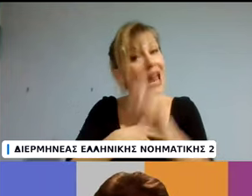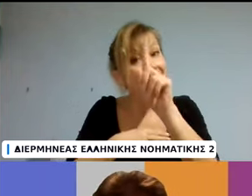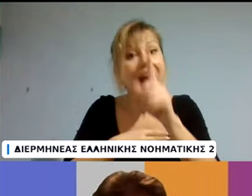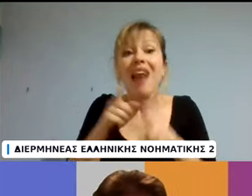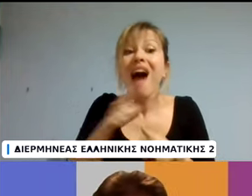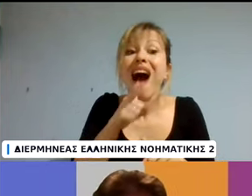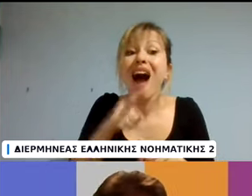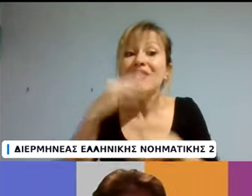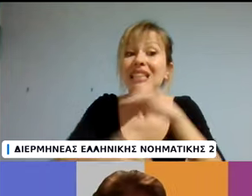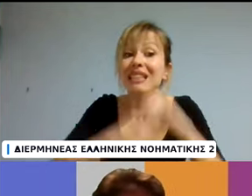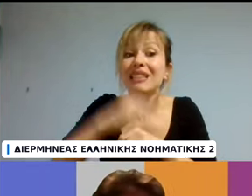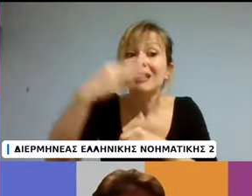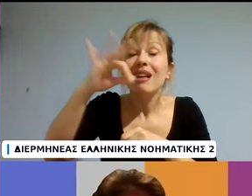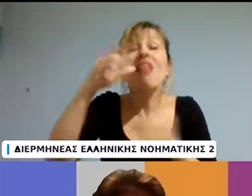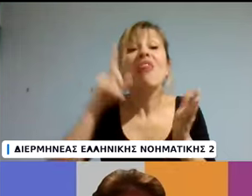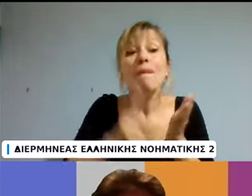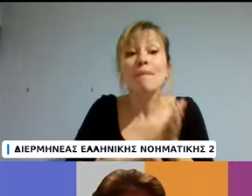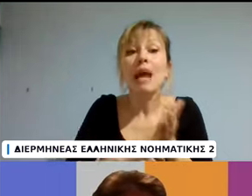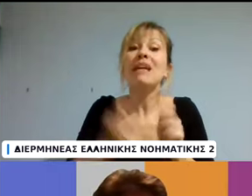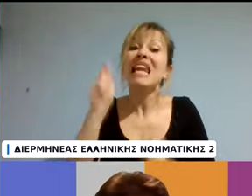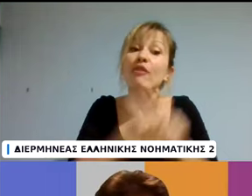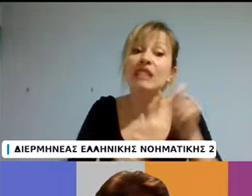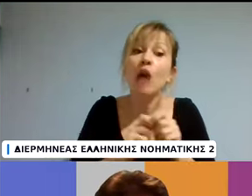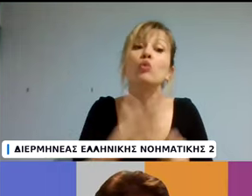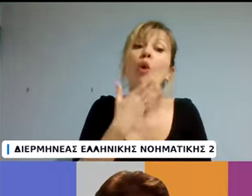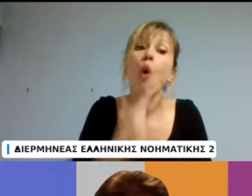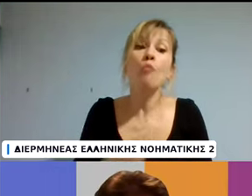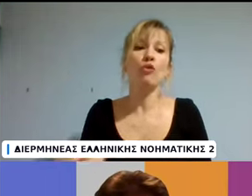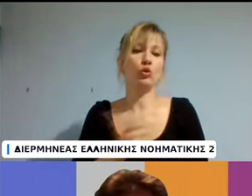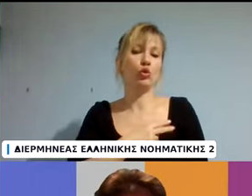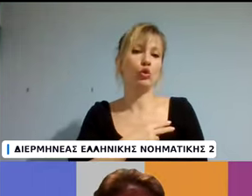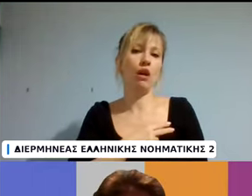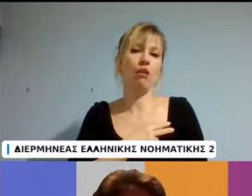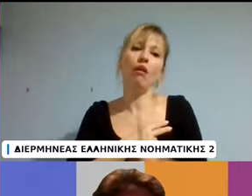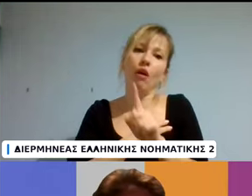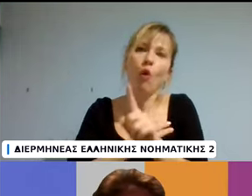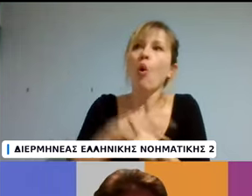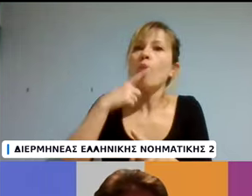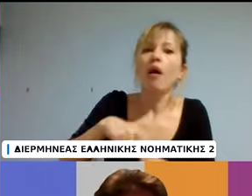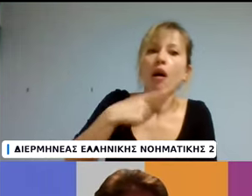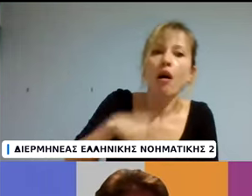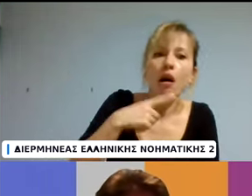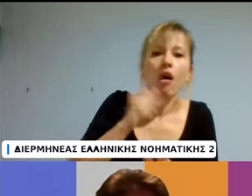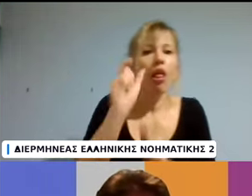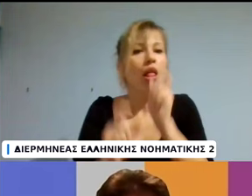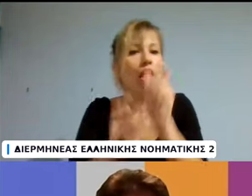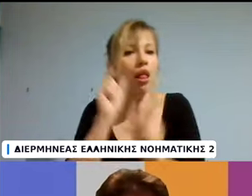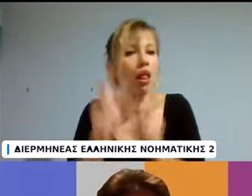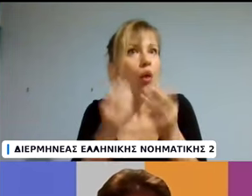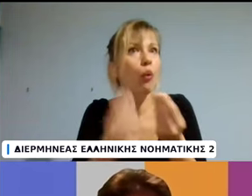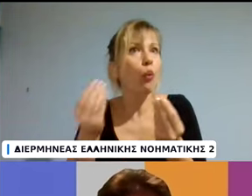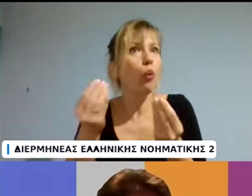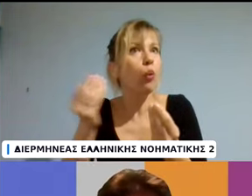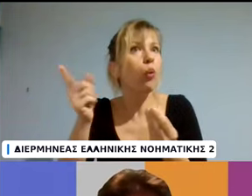γιατί μπορεί να κατηγορηθείς. Έχουμε καλούς νομικούς. Σηκωθεί τη στήμηση και μετά να τρέχεις και να μην φτάνεις. Είναι ένα πρόβλημα. Ναι.